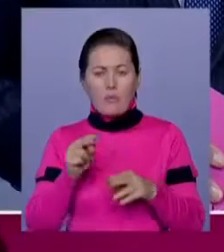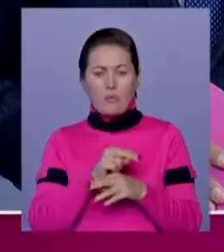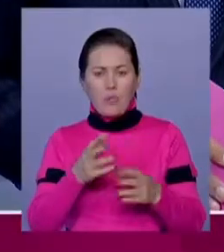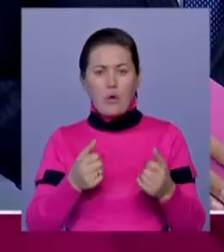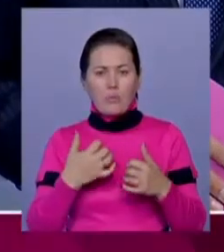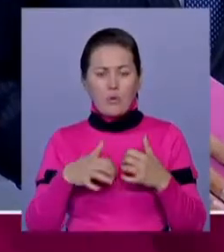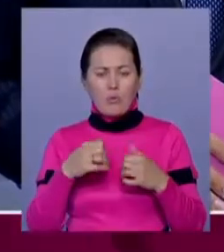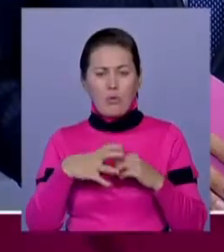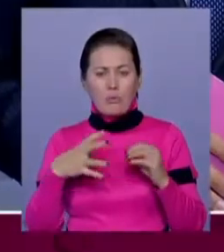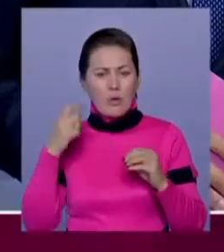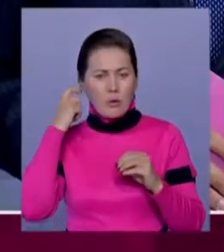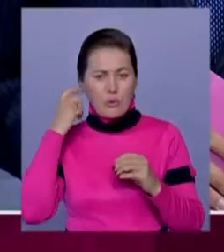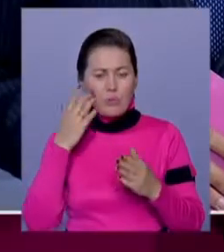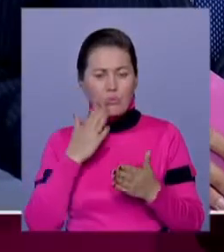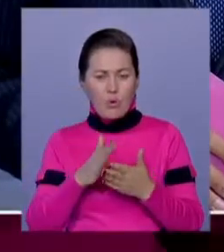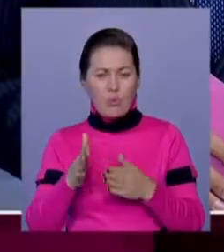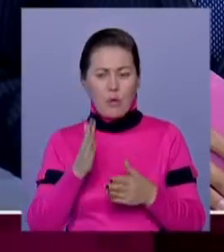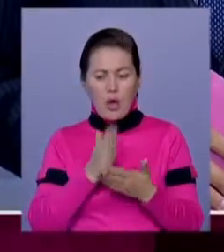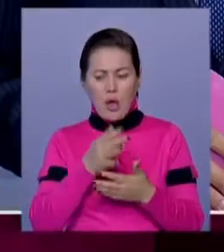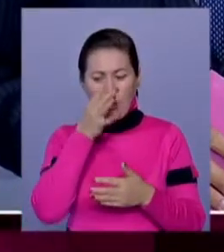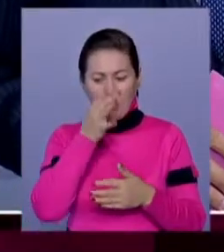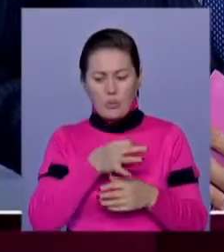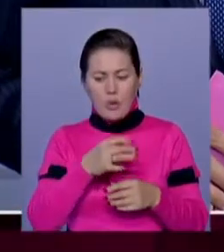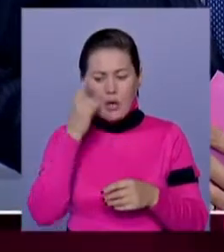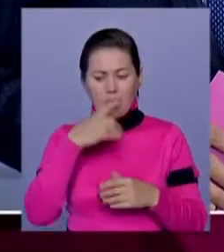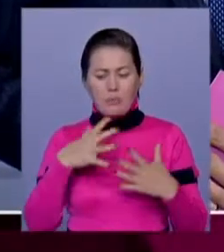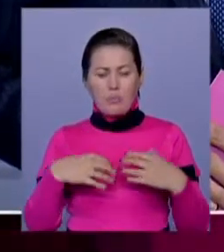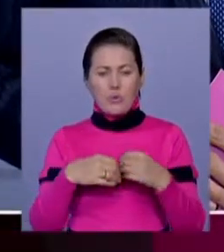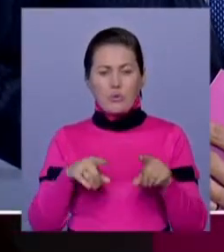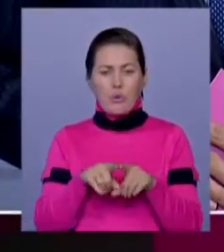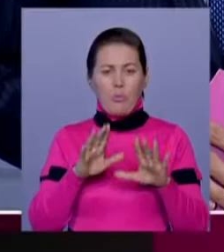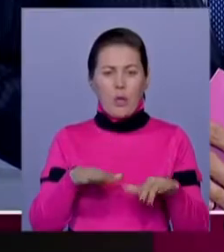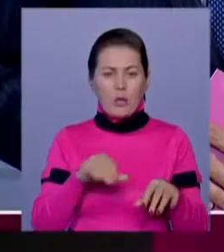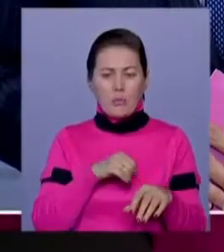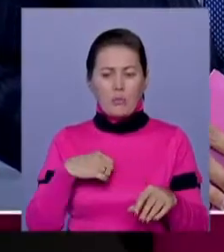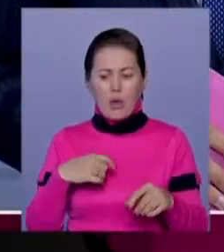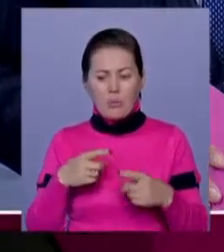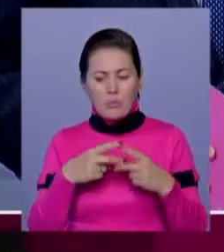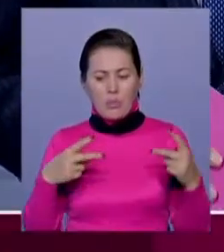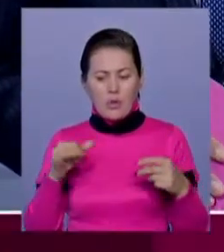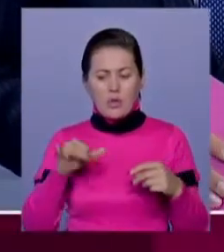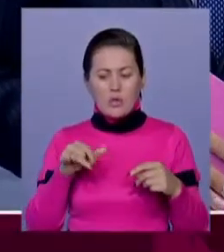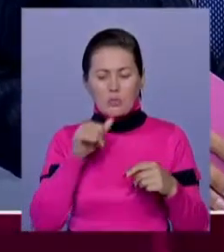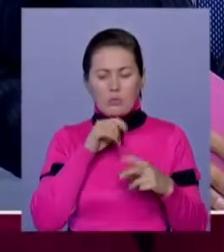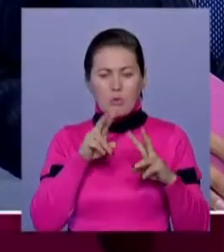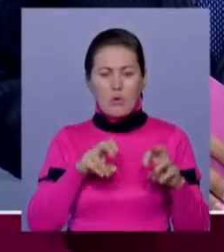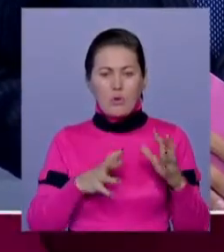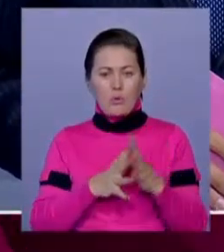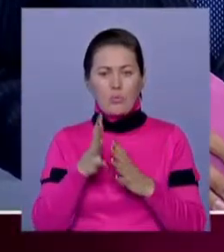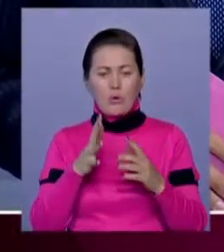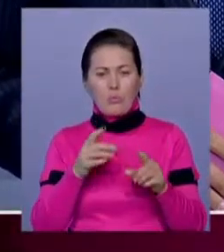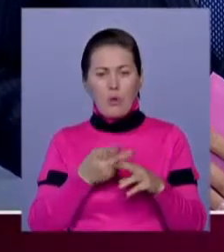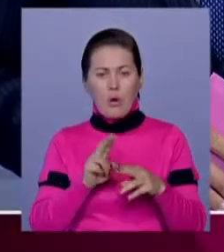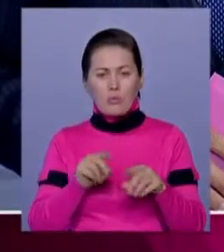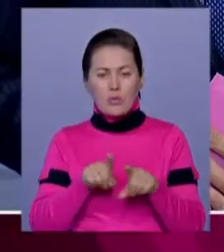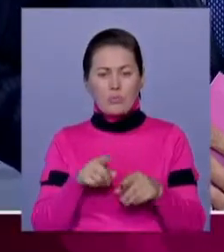арасында 15 жасқа толғаны да бар. Тәжірибелі ана қазақ отбасылары балаларын өзгемен салыстырып, сынап мінеп өсіреді дейді. Оның